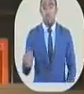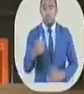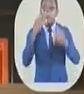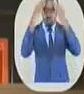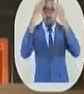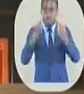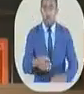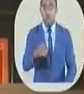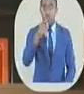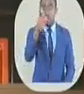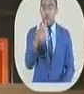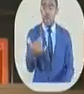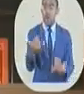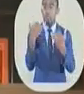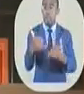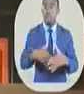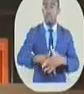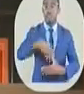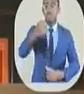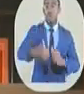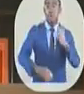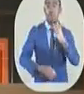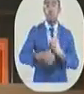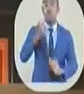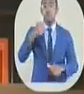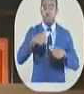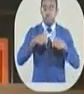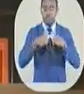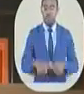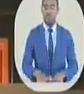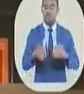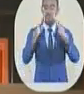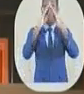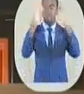un confinement du Grand Libreville dans les prochains jours.